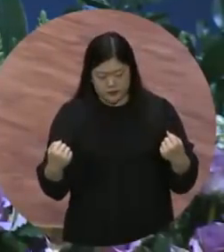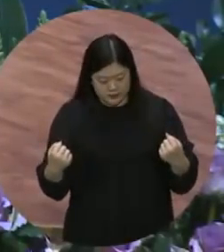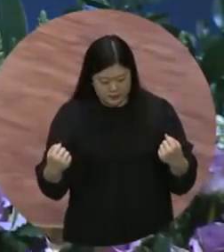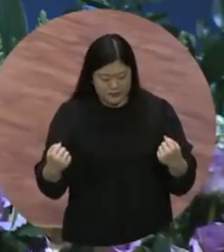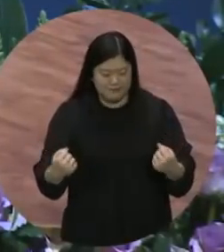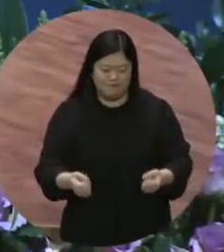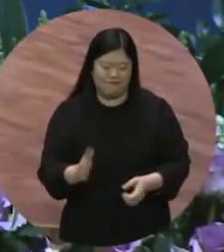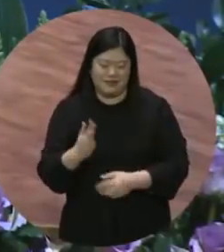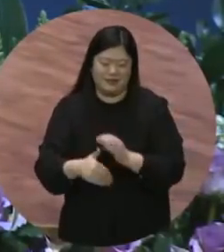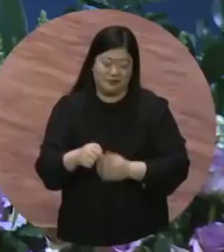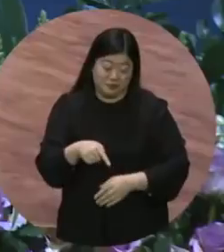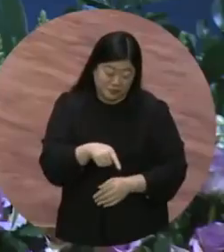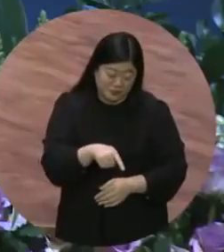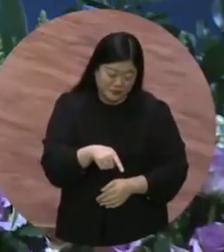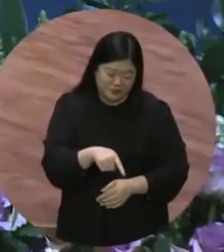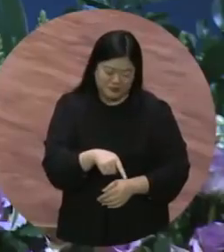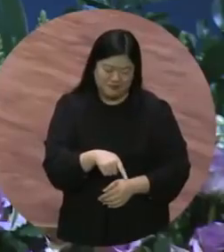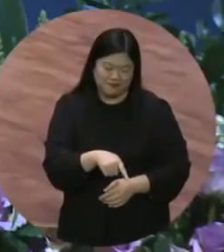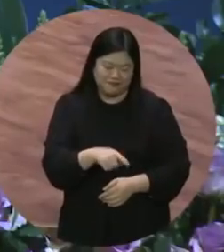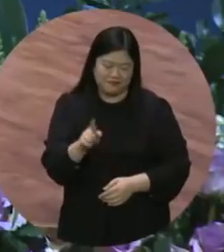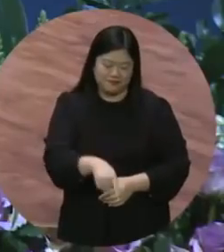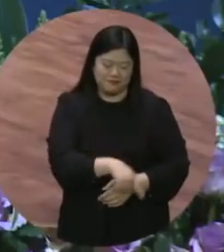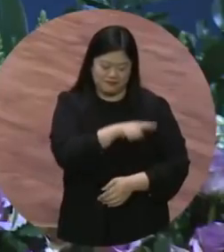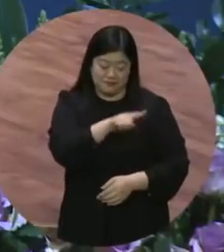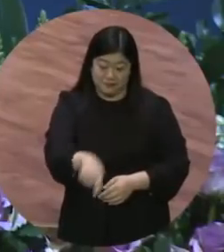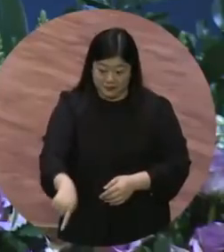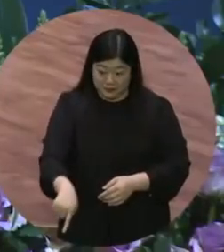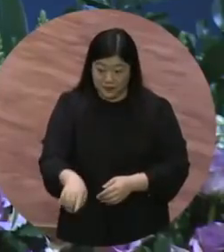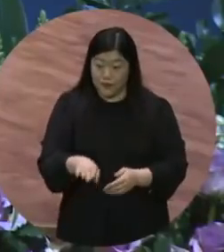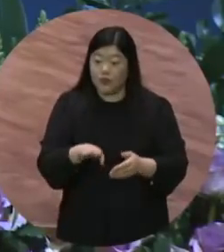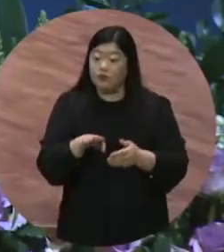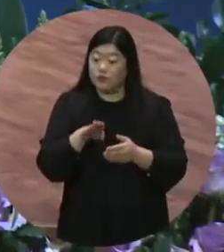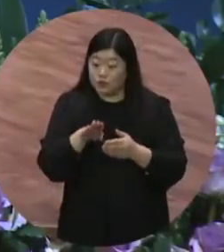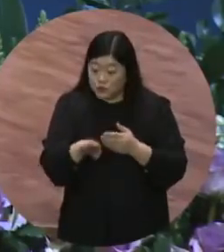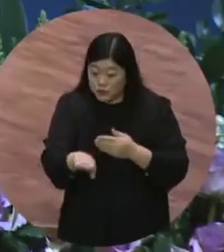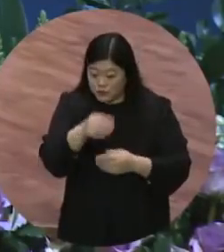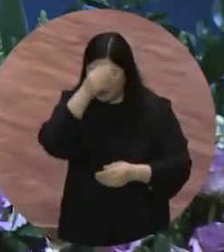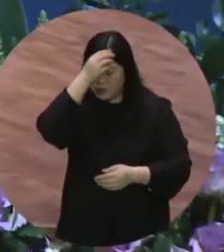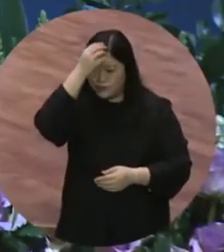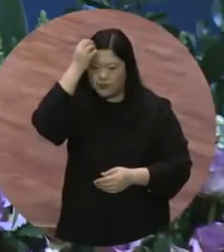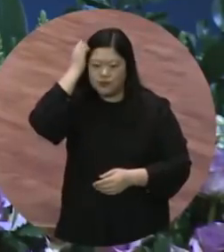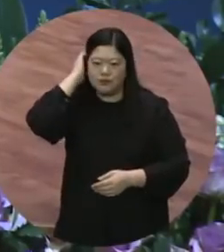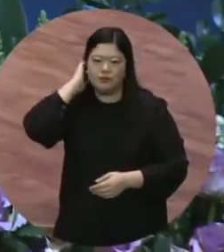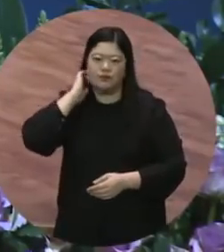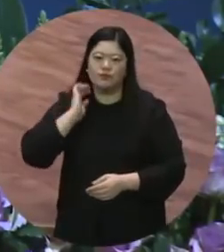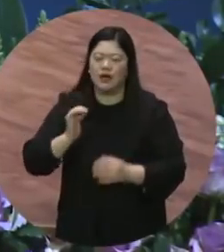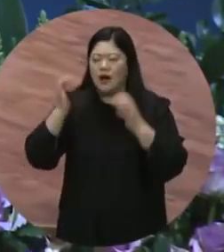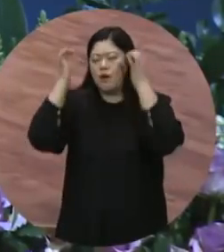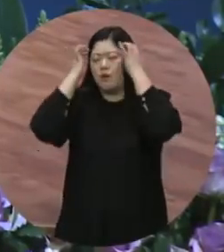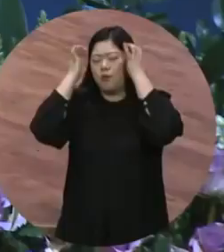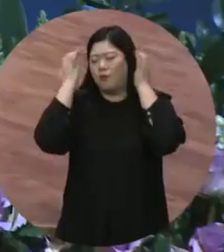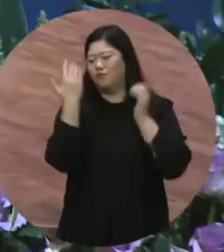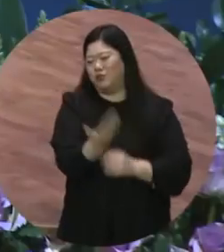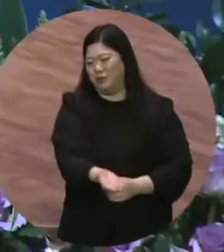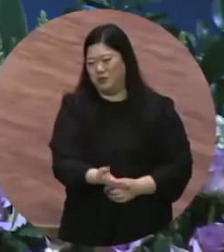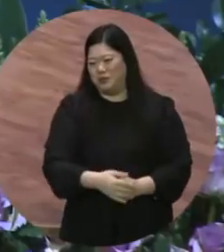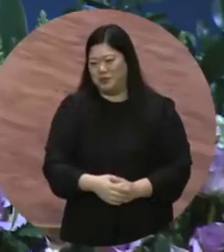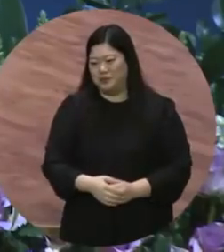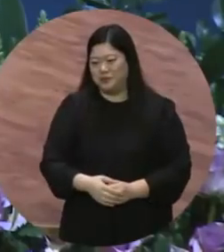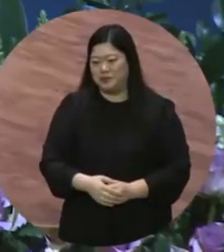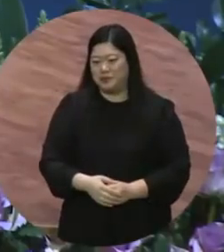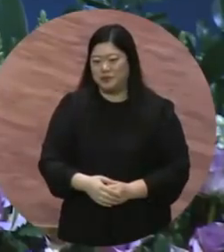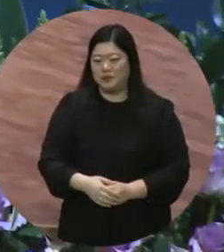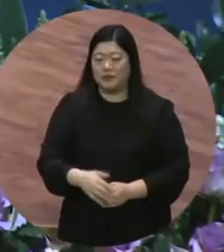강하게 하나님의 열심을 작동합니다. 그것이 뭐냐? 그게 고난입니다. 창세기 11장